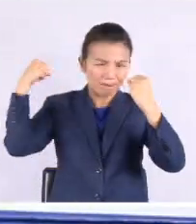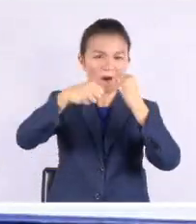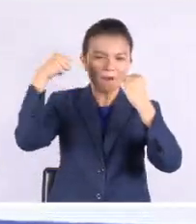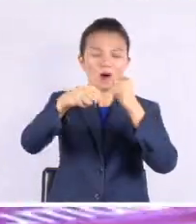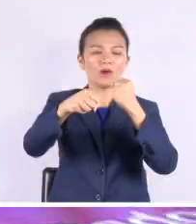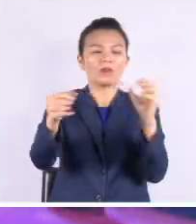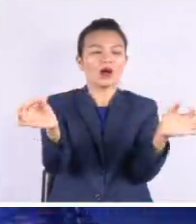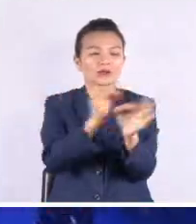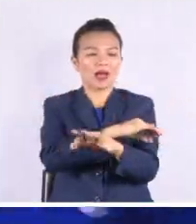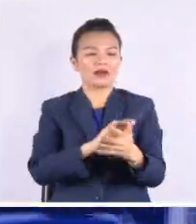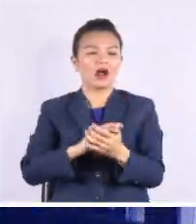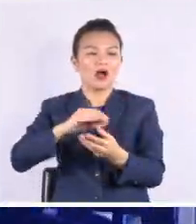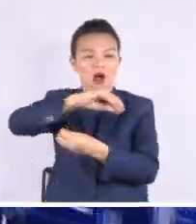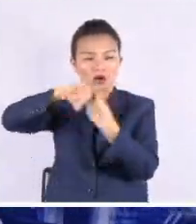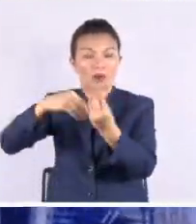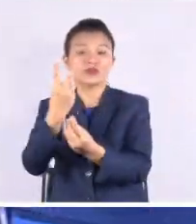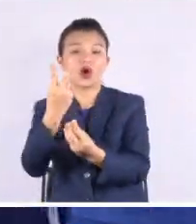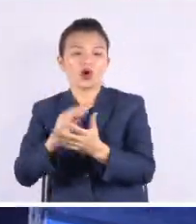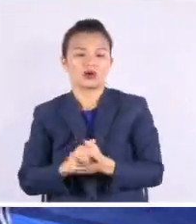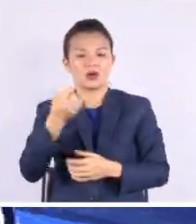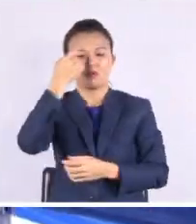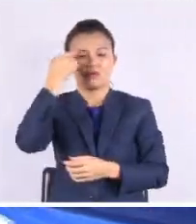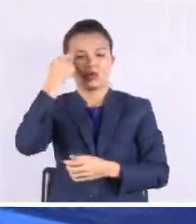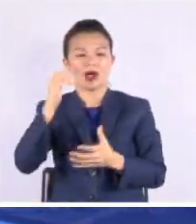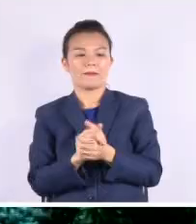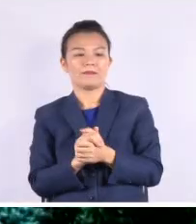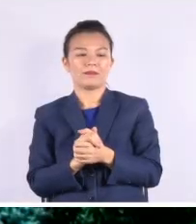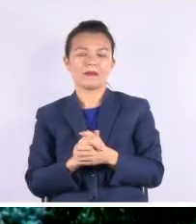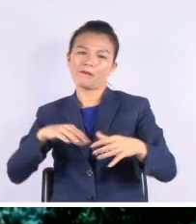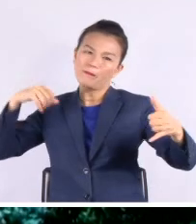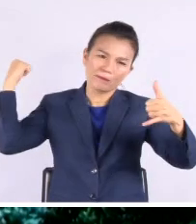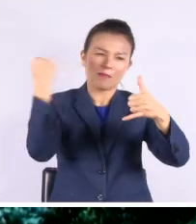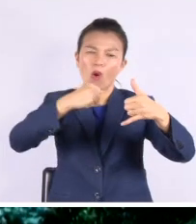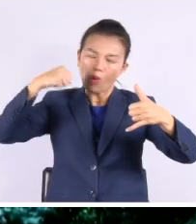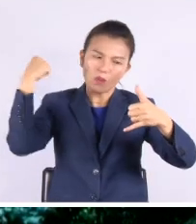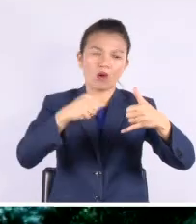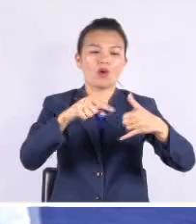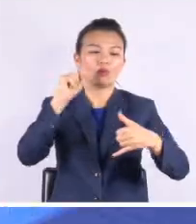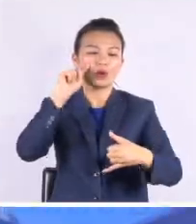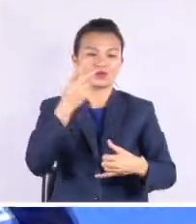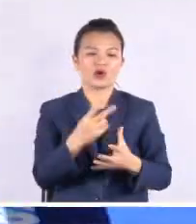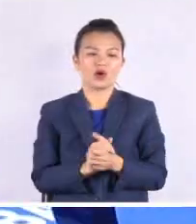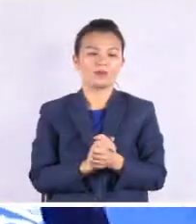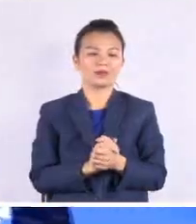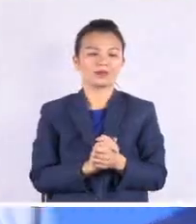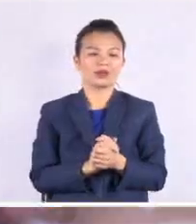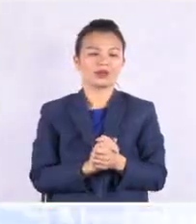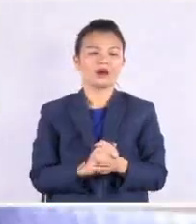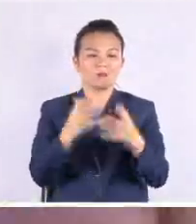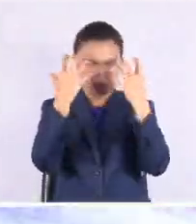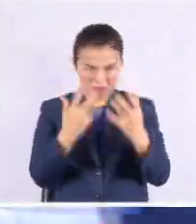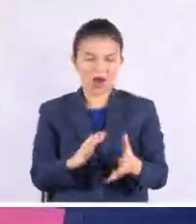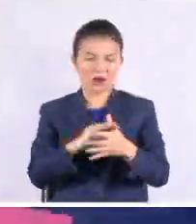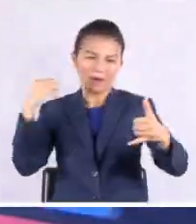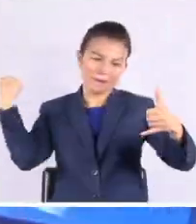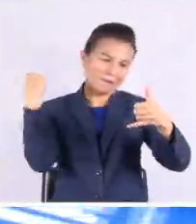เข้าสู่ยุคที่ 2ครับไปรัศมีขาเช่นเดิมนะครับที่เดินหน้าลุยหนักกว่าเดิมครับแล้วหมัดที่ชกไปแรงบ้านนะ